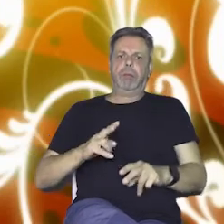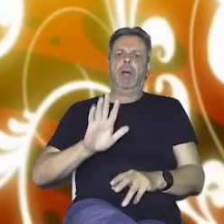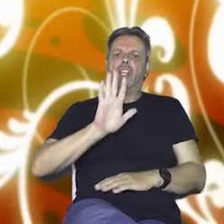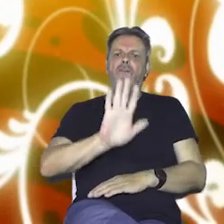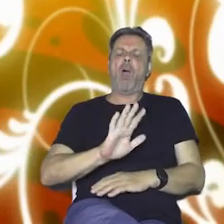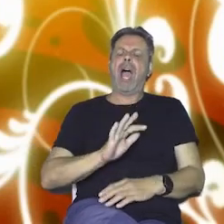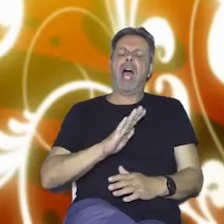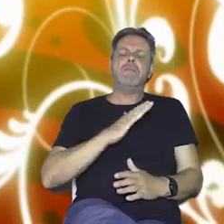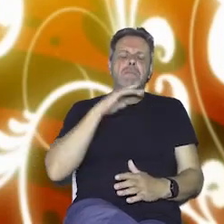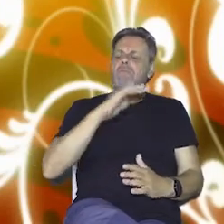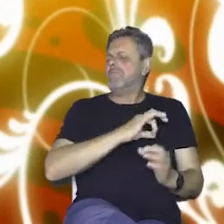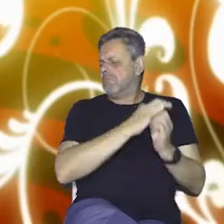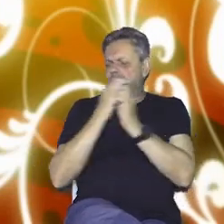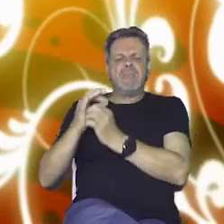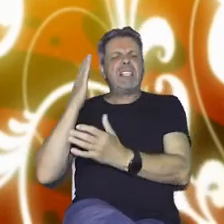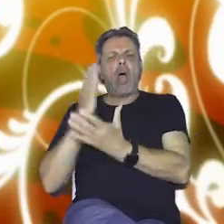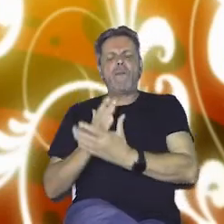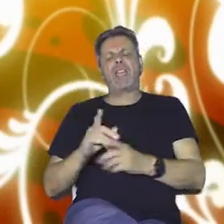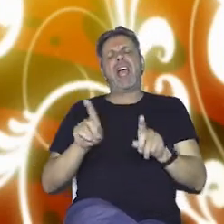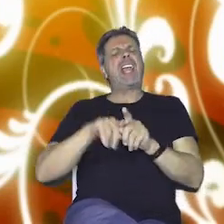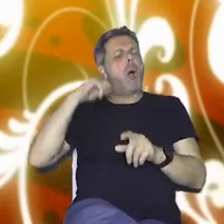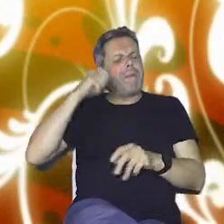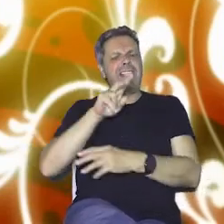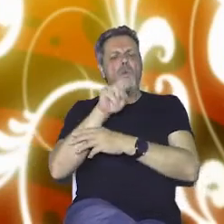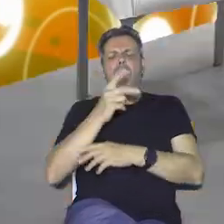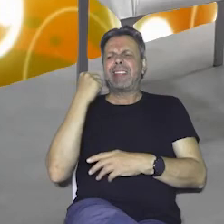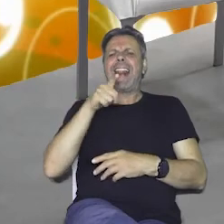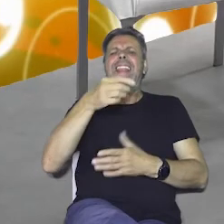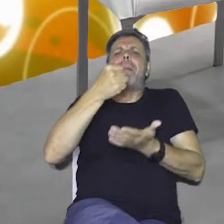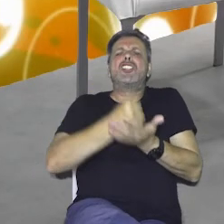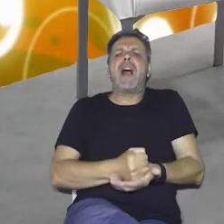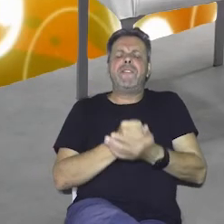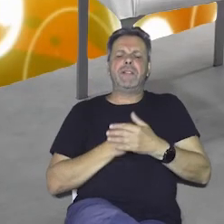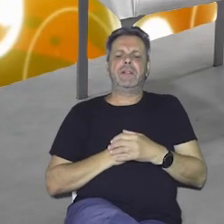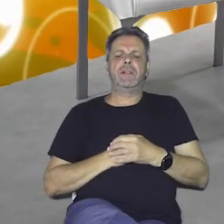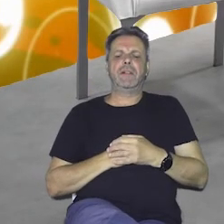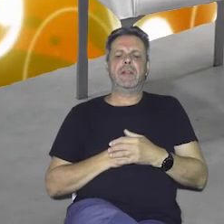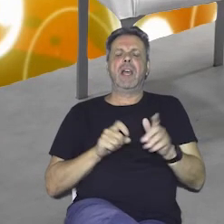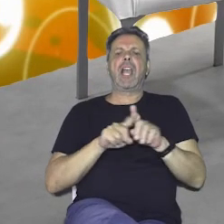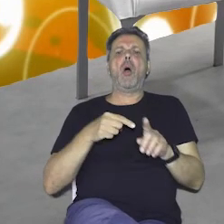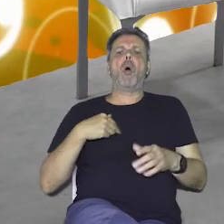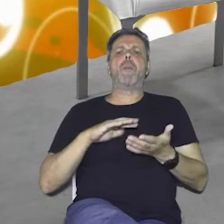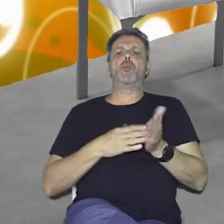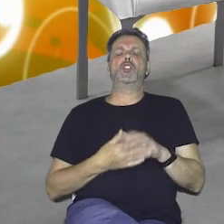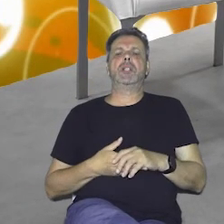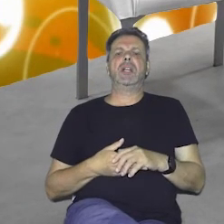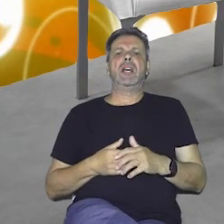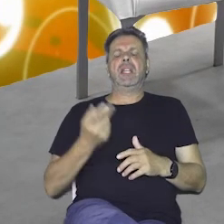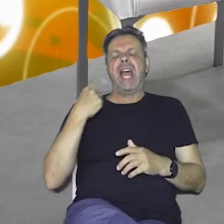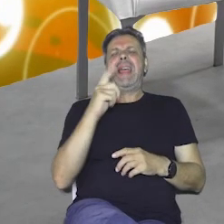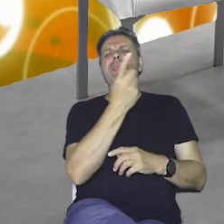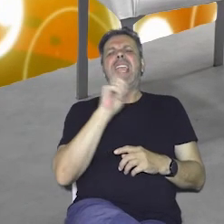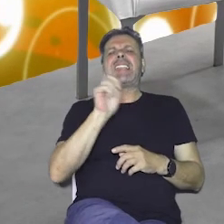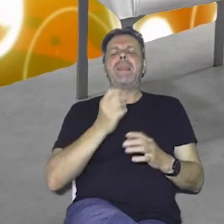za uvijek ili kao pjesnik i umjetnik imaš stav kao moj muž da nikad